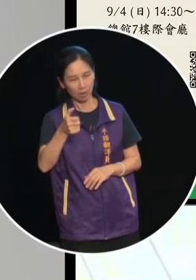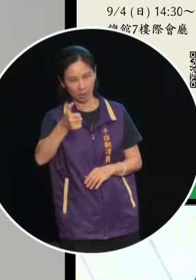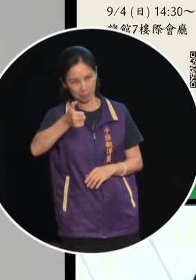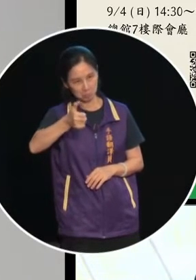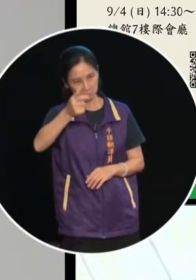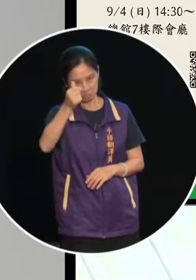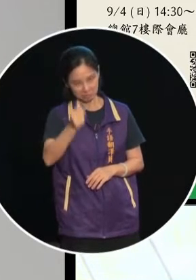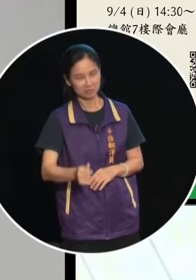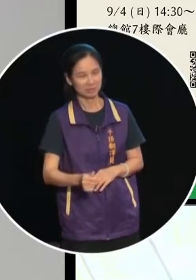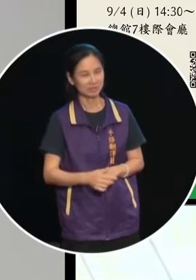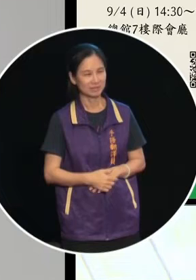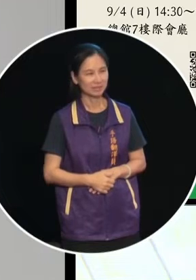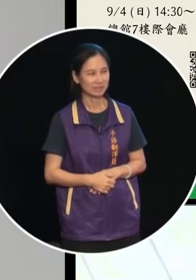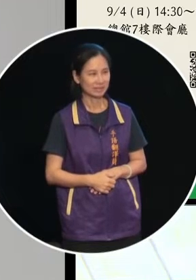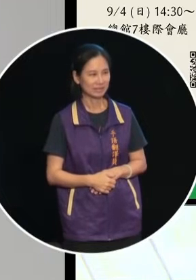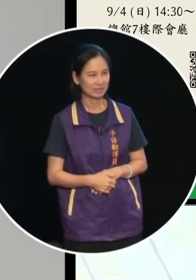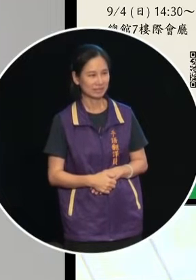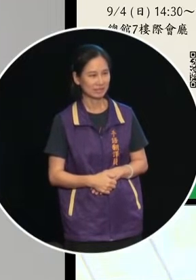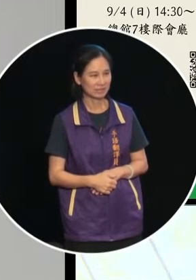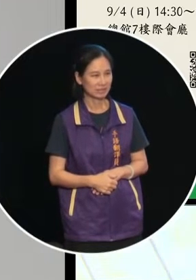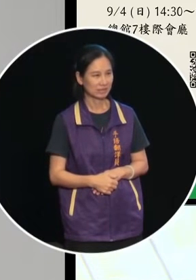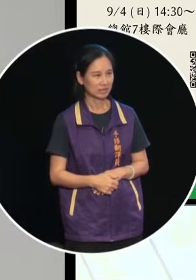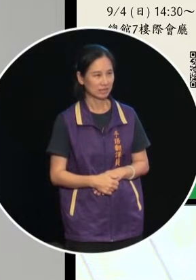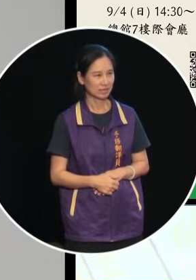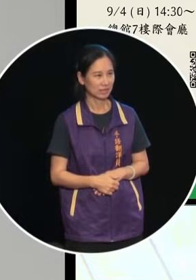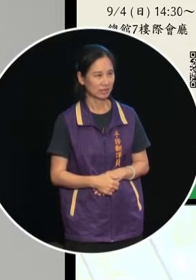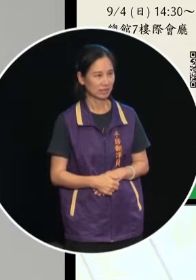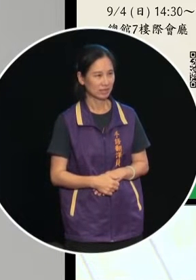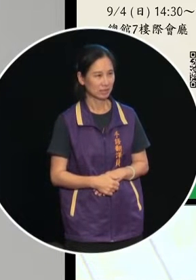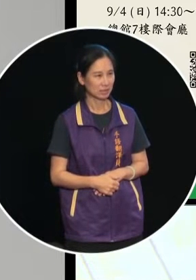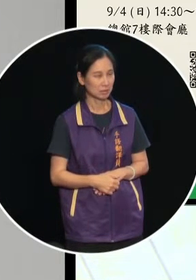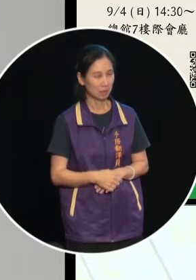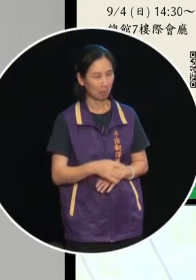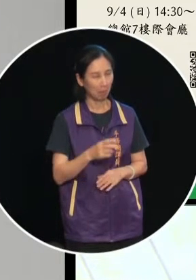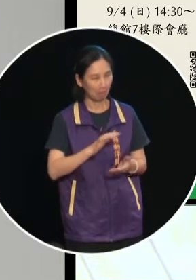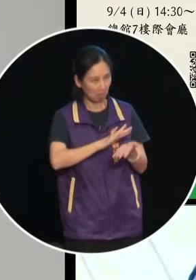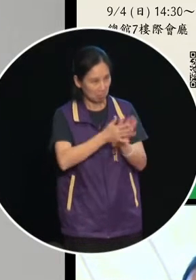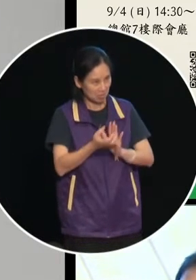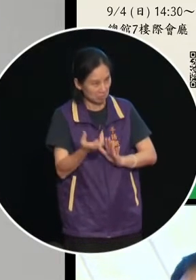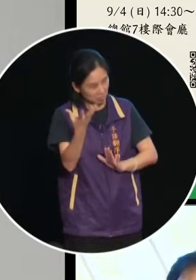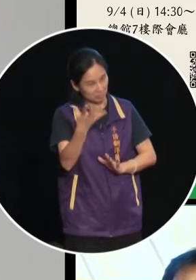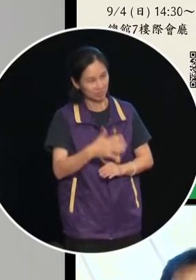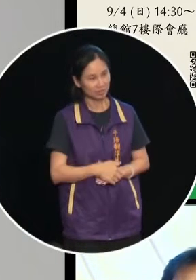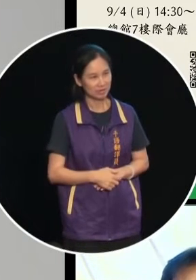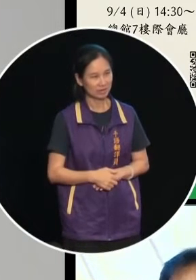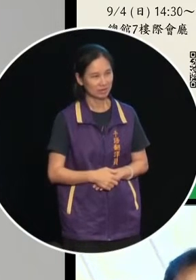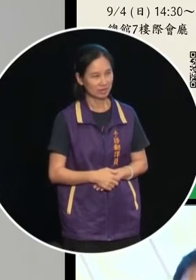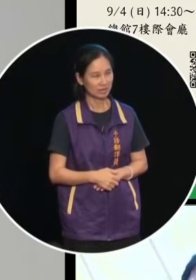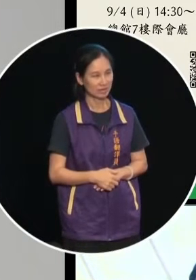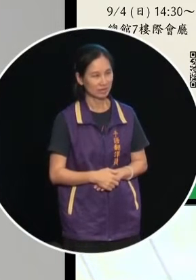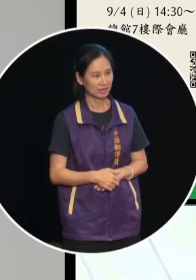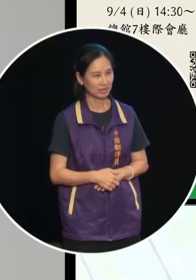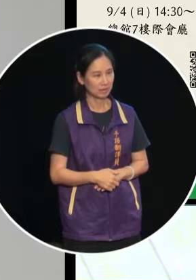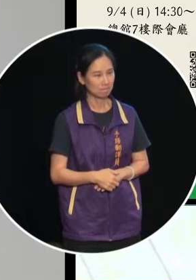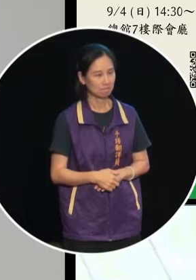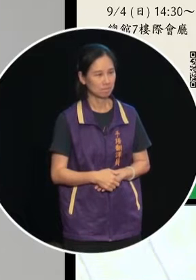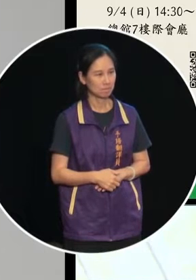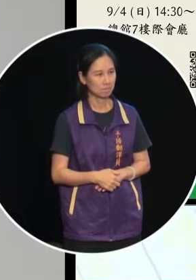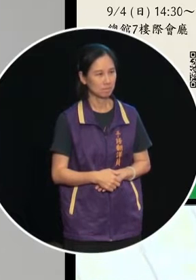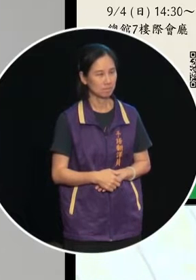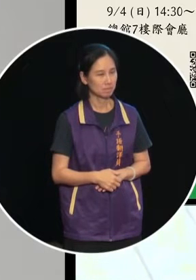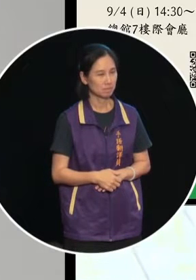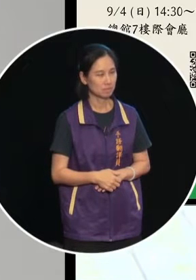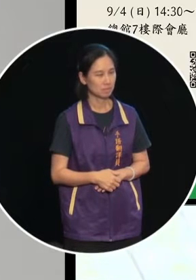讲这个是250亿就比较看起来更多，用台币算就变更少了。所以是还